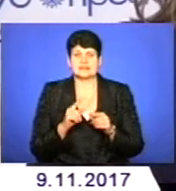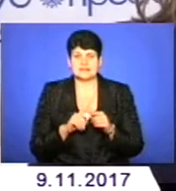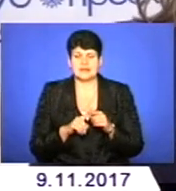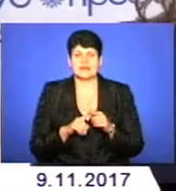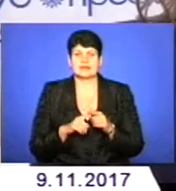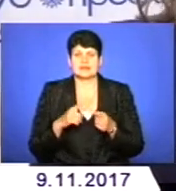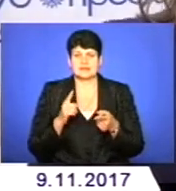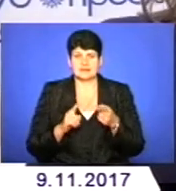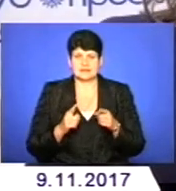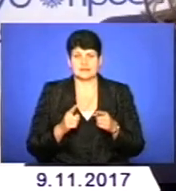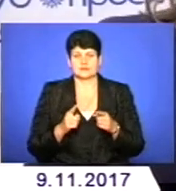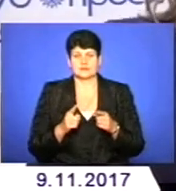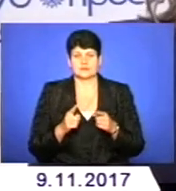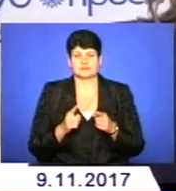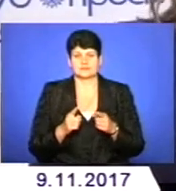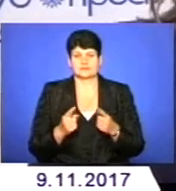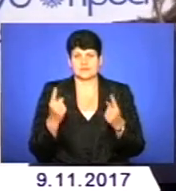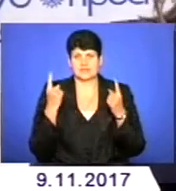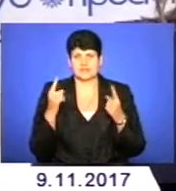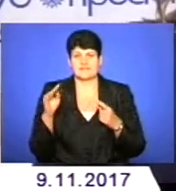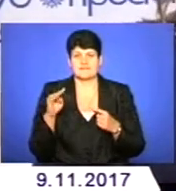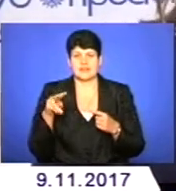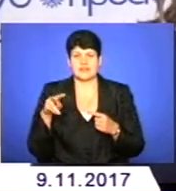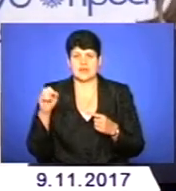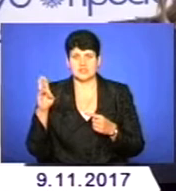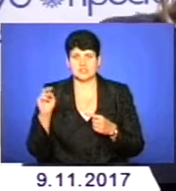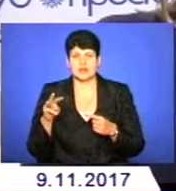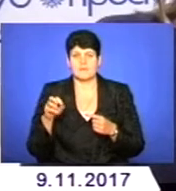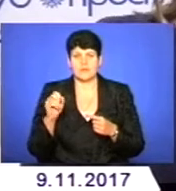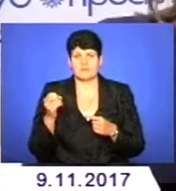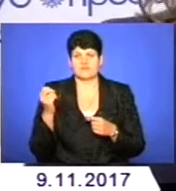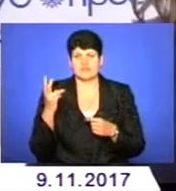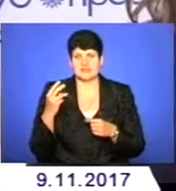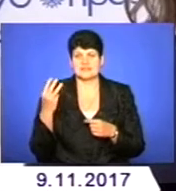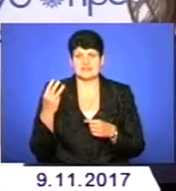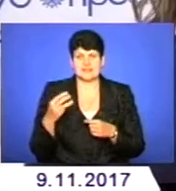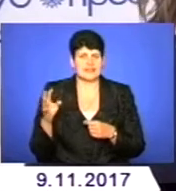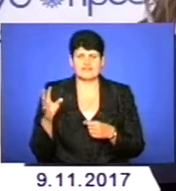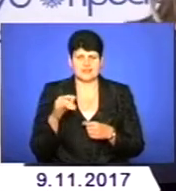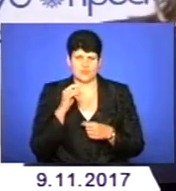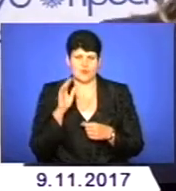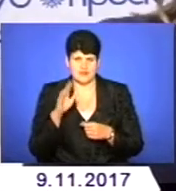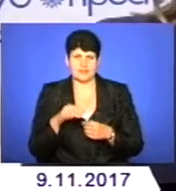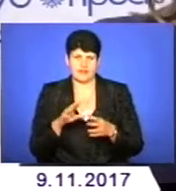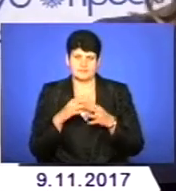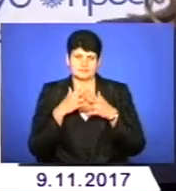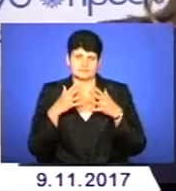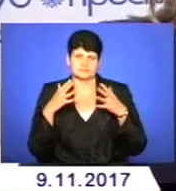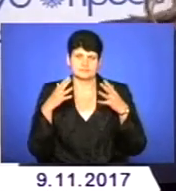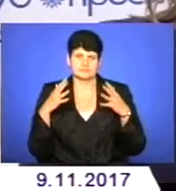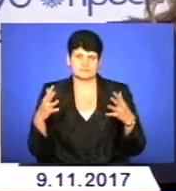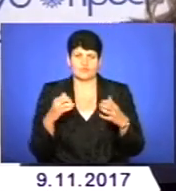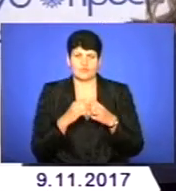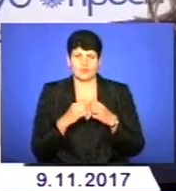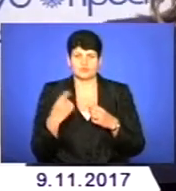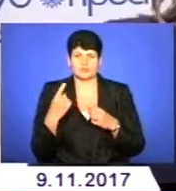такий крутий флешмоб, коли о 12:30 вся Україна, ну не вся, звичайно, але я думаю, що в